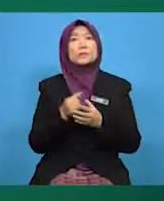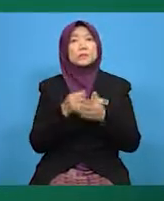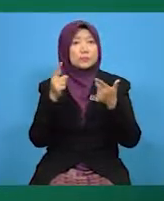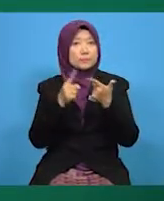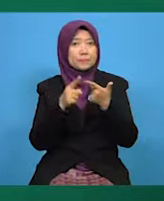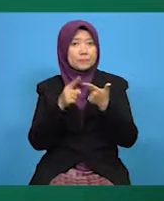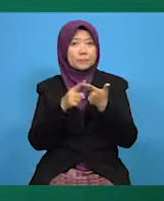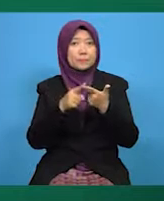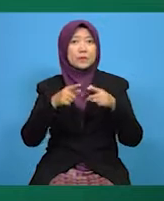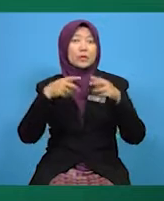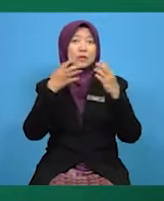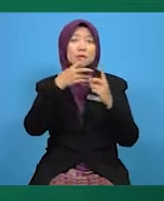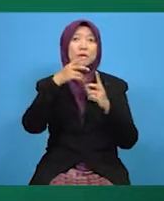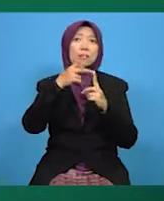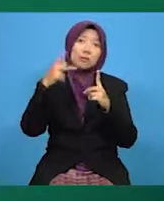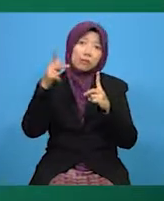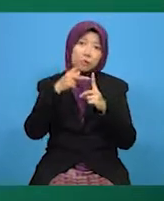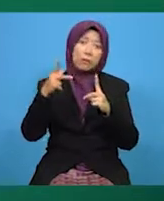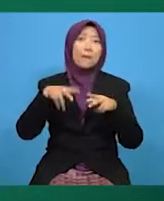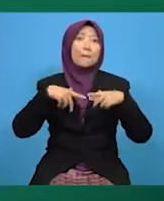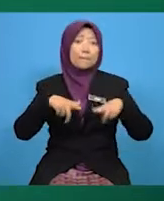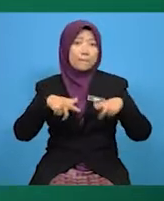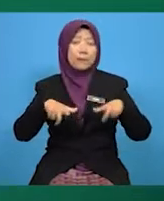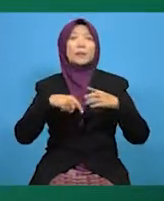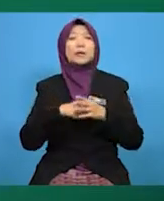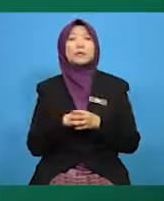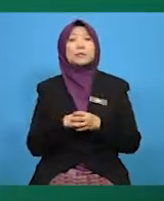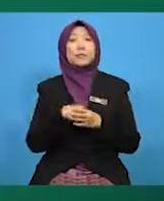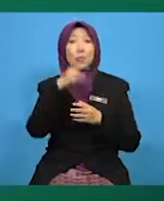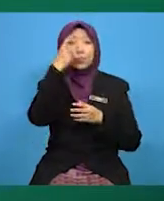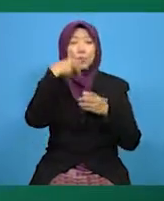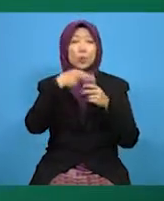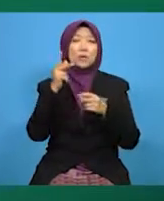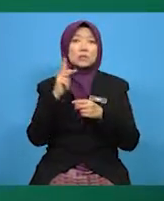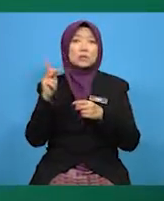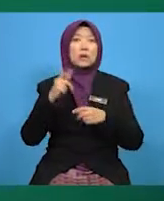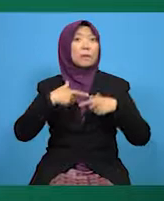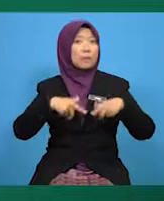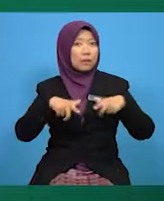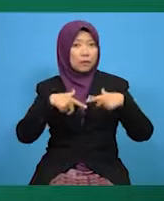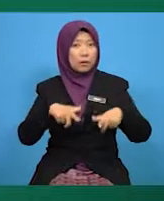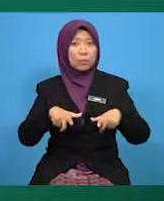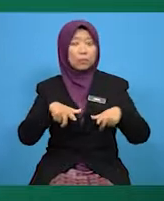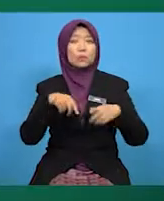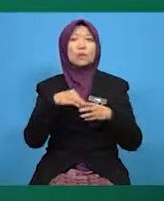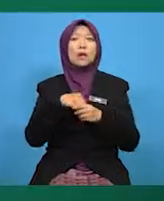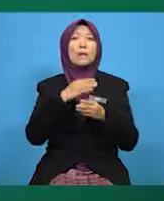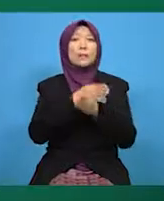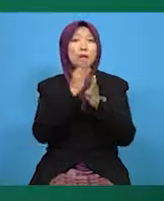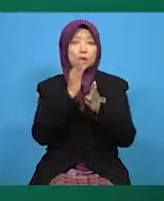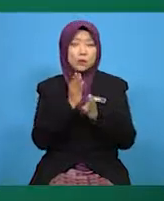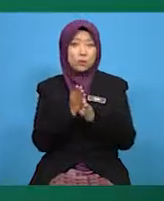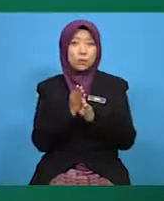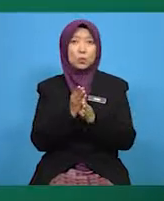diproses di kilang papan dan menjadi barang perantaraan untuk menghasilkan perabot dalam bentuk kepingan